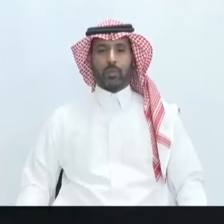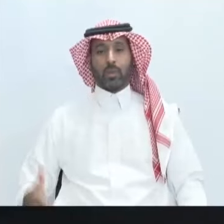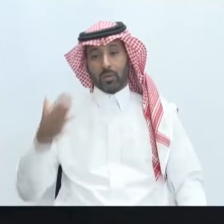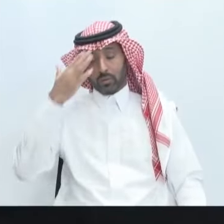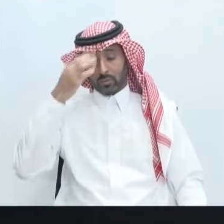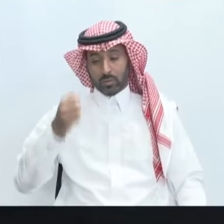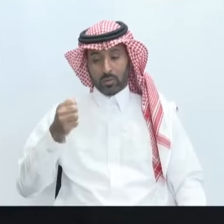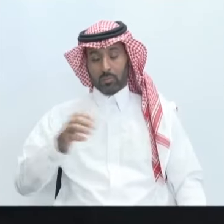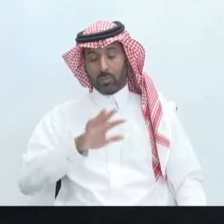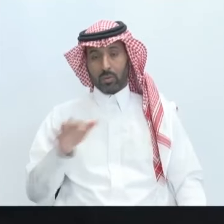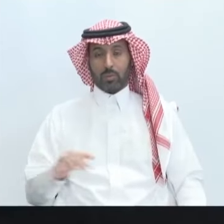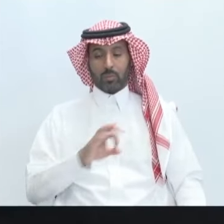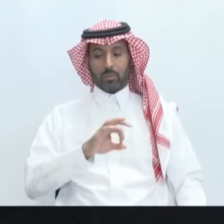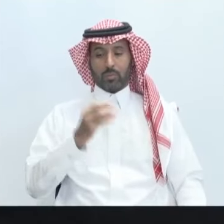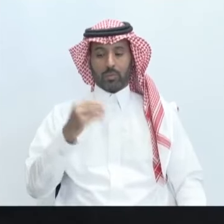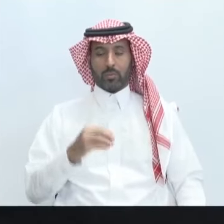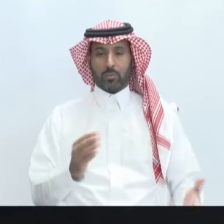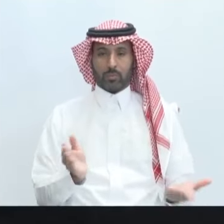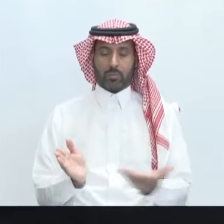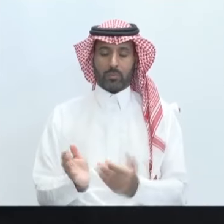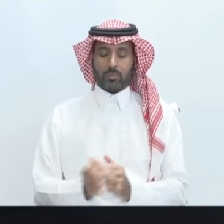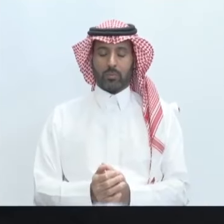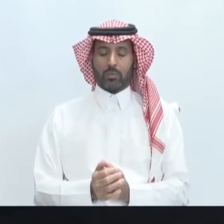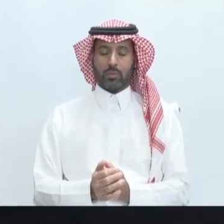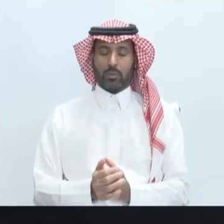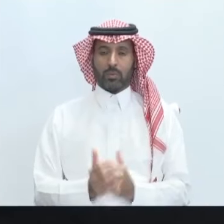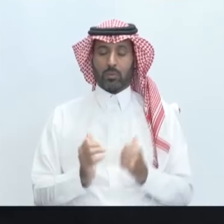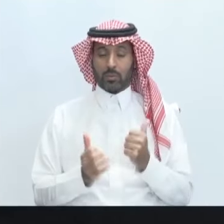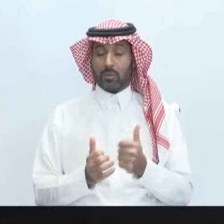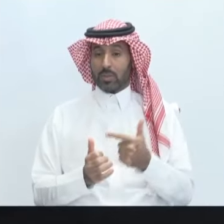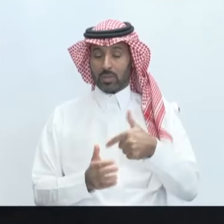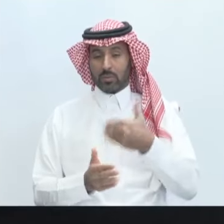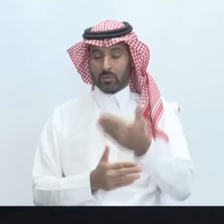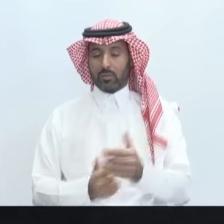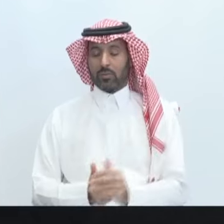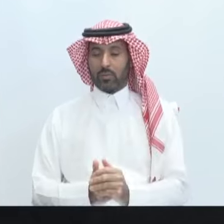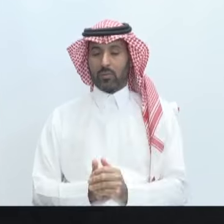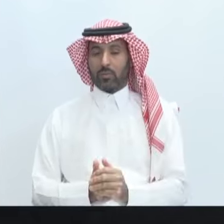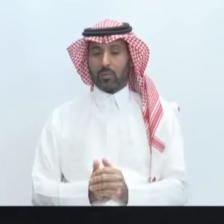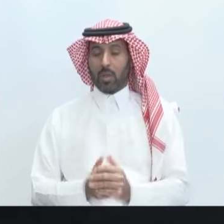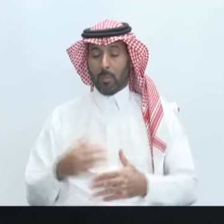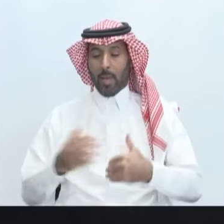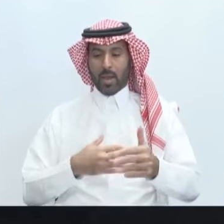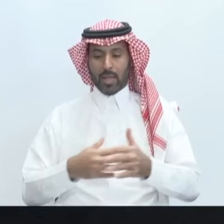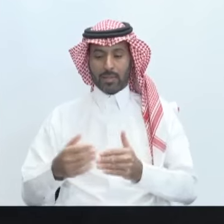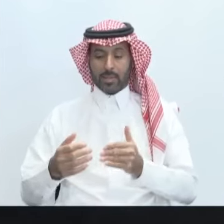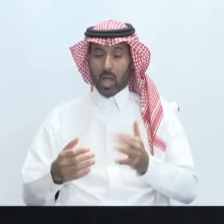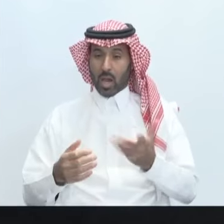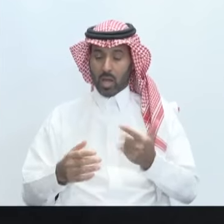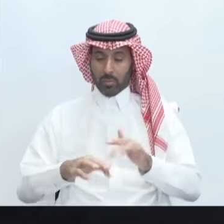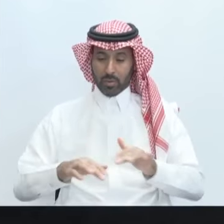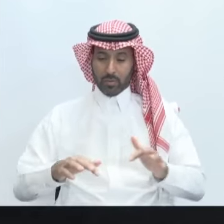السلام عليكم ورحمه الله وبركاته مرحبا بكم اعزائي طلاب الصف السادس في مقرر المهارات الرقميه